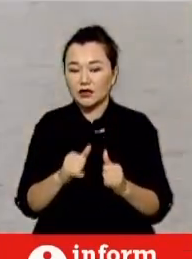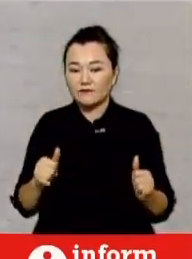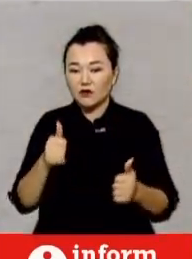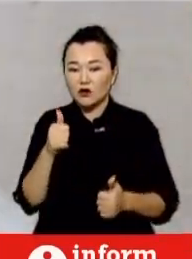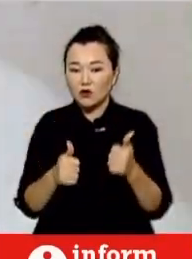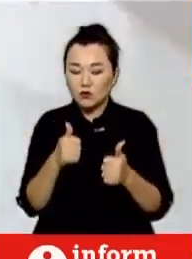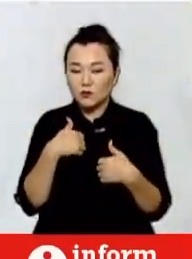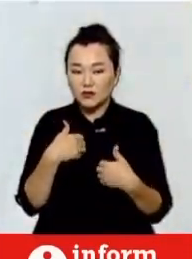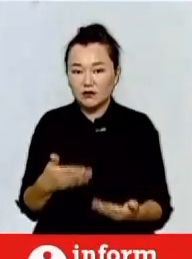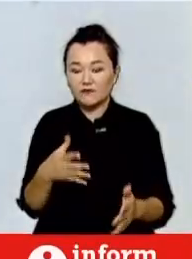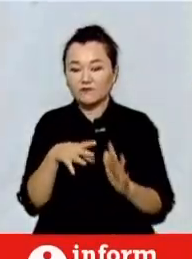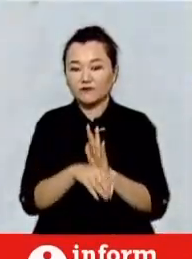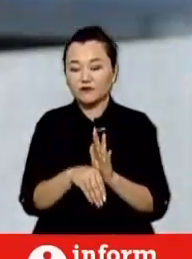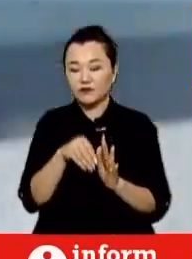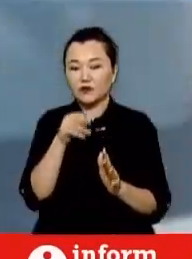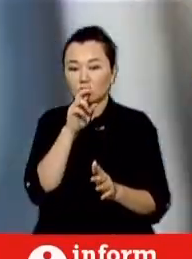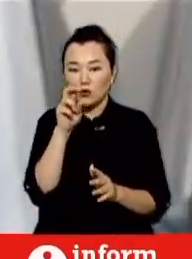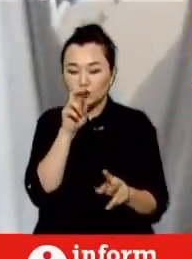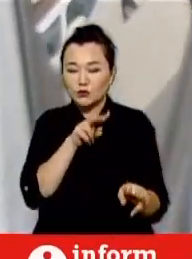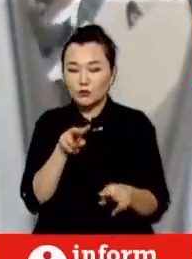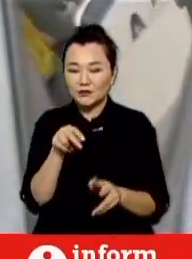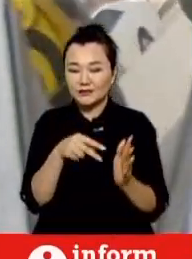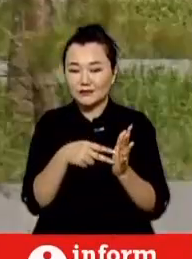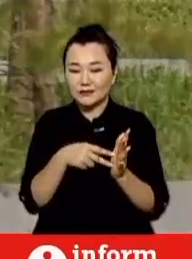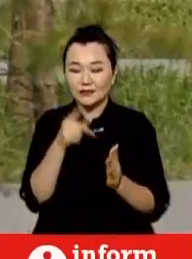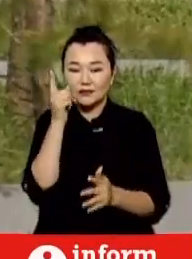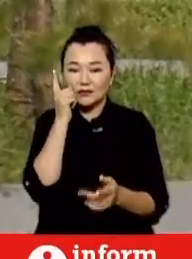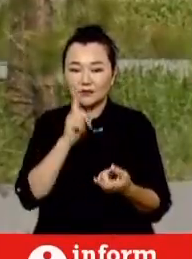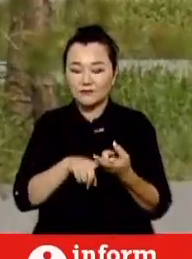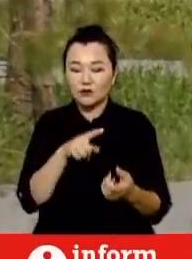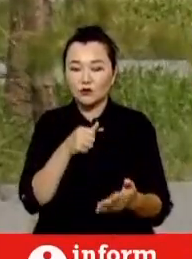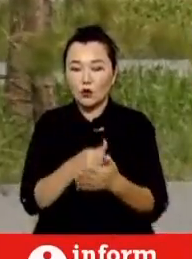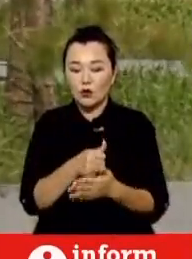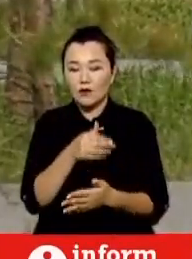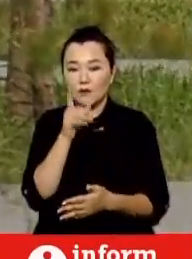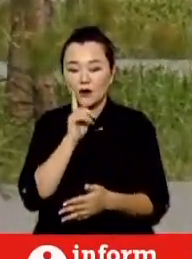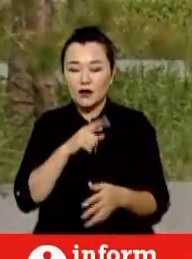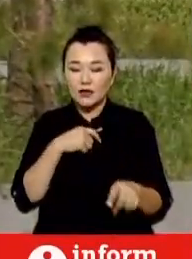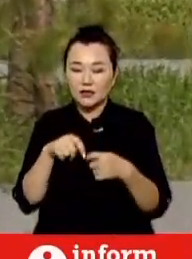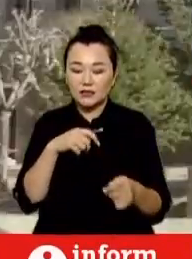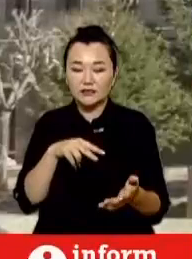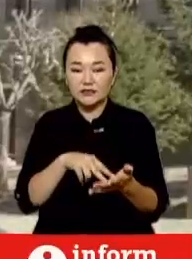конкуренции предлагают внедрить госрегулирование цен на тарифы до тех пор, пока рынок не